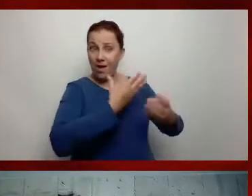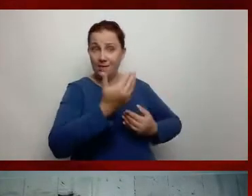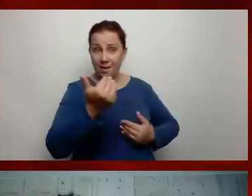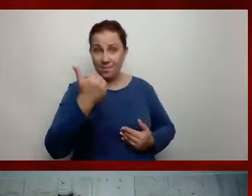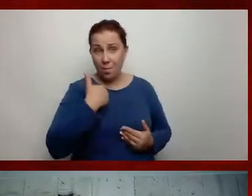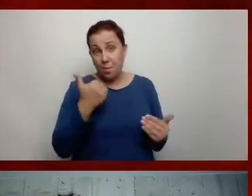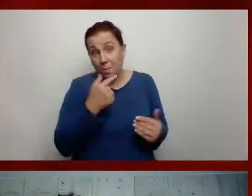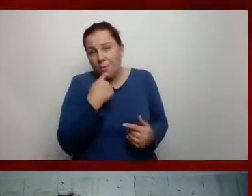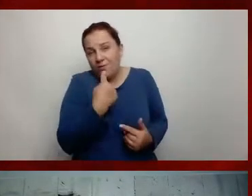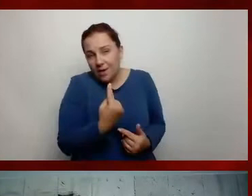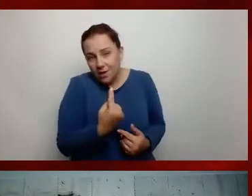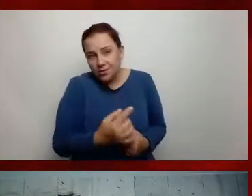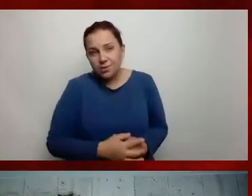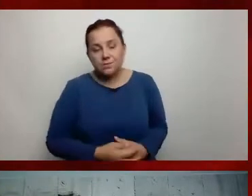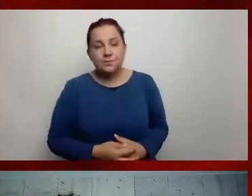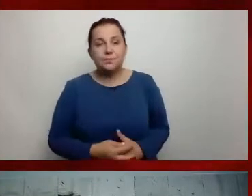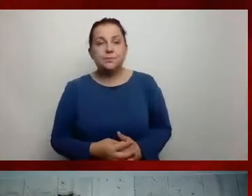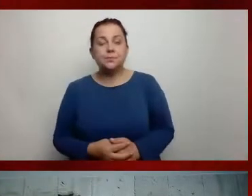powiedzieć.